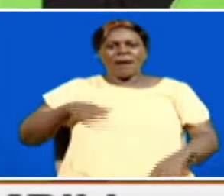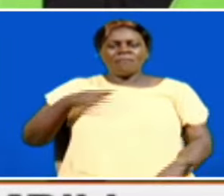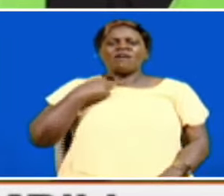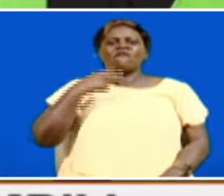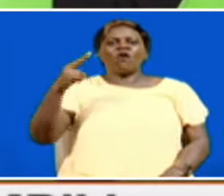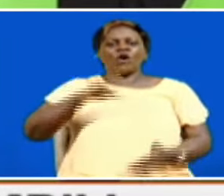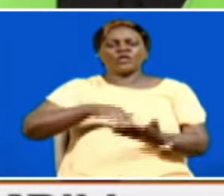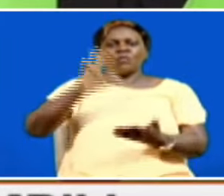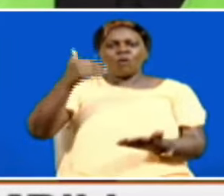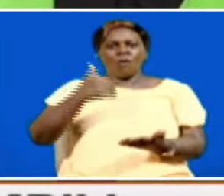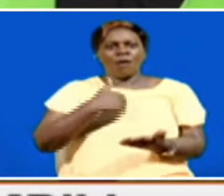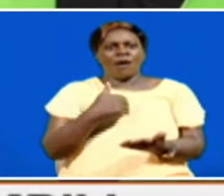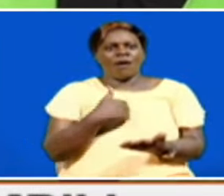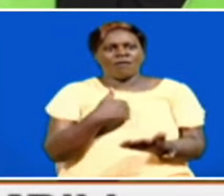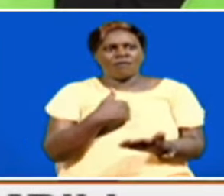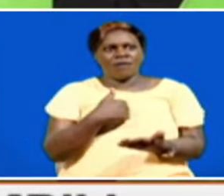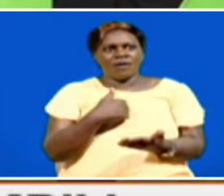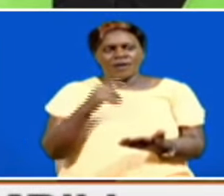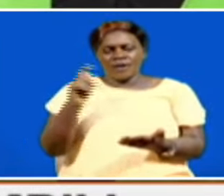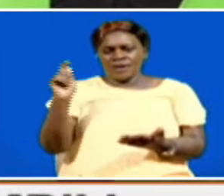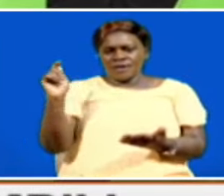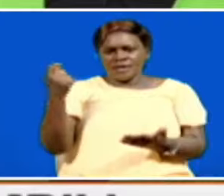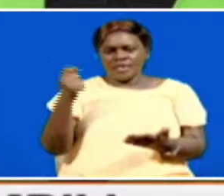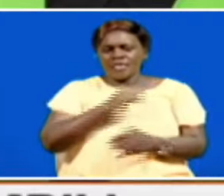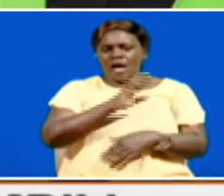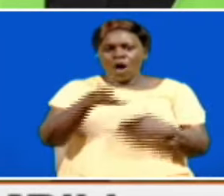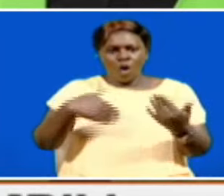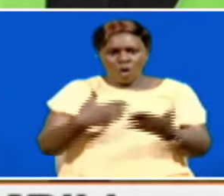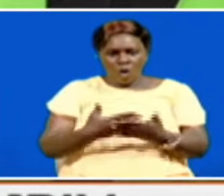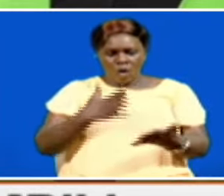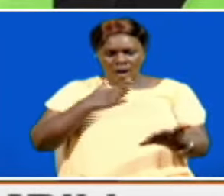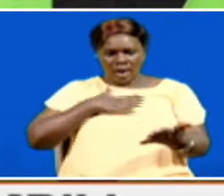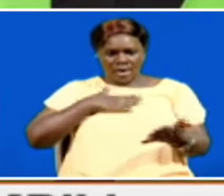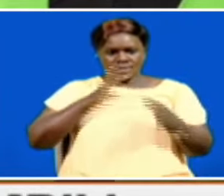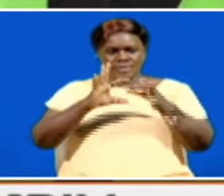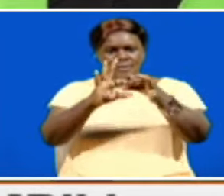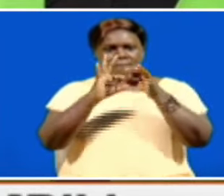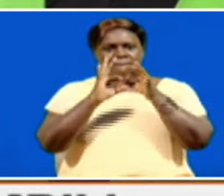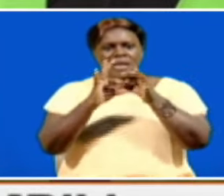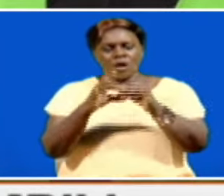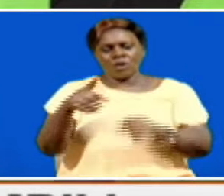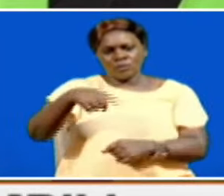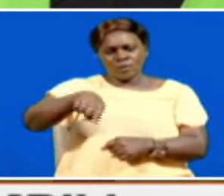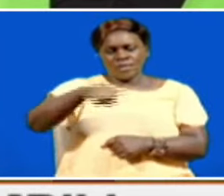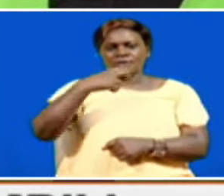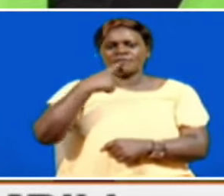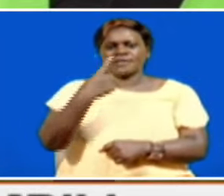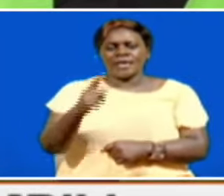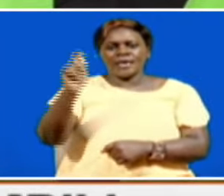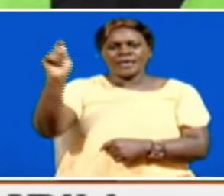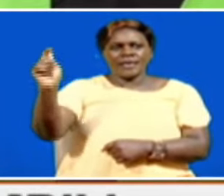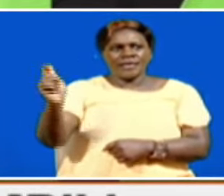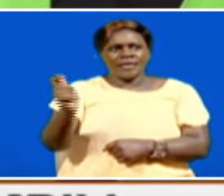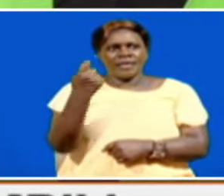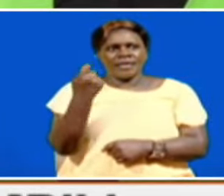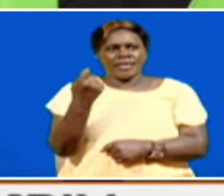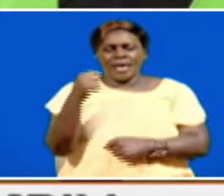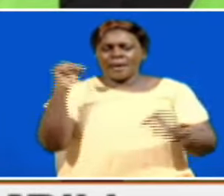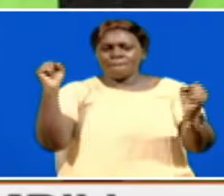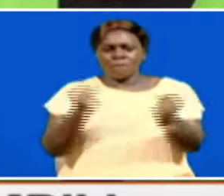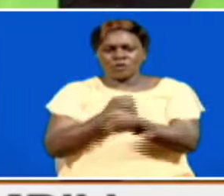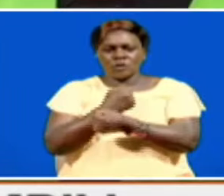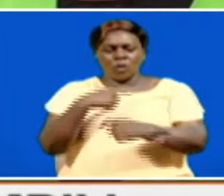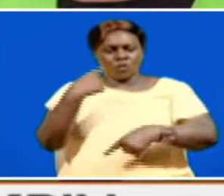wanaume. Kati hii Kenya ni yetu yote pamoja. Tumesema Kenya haiwezi kuendelea